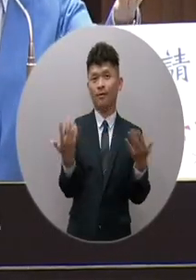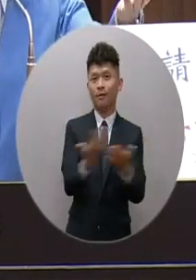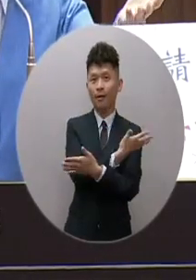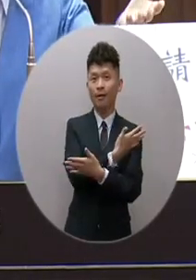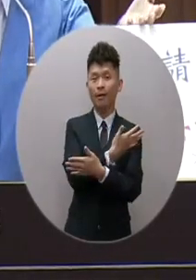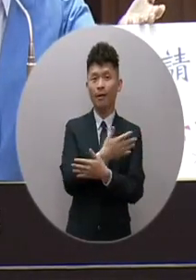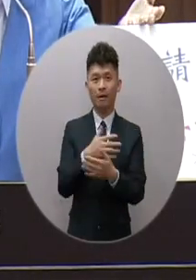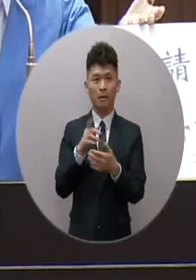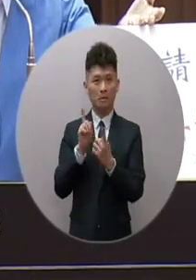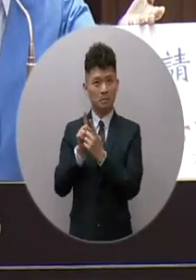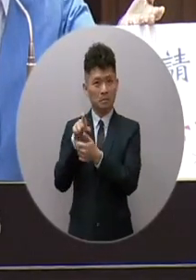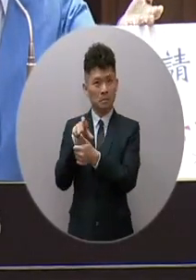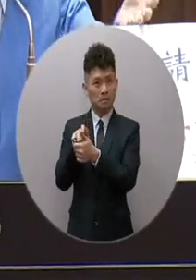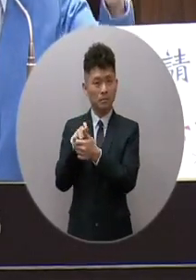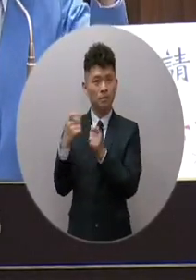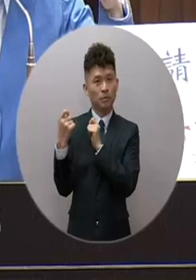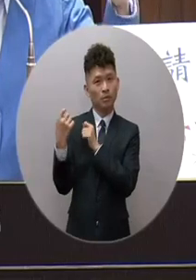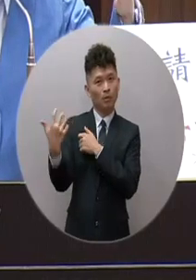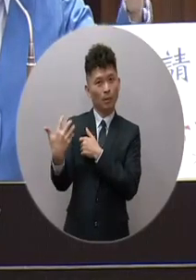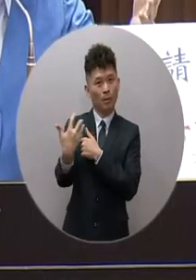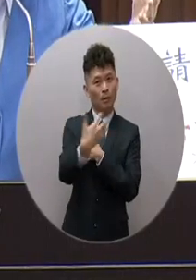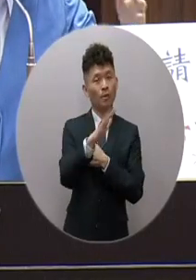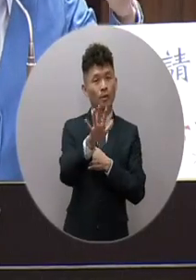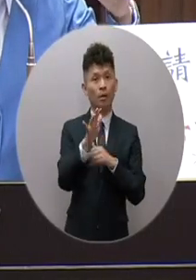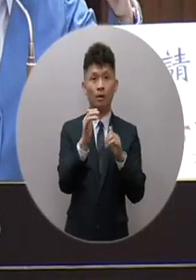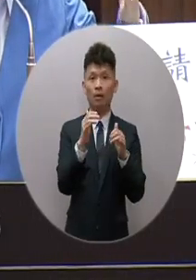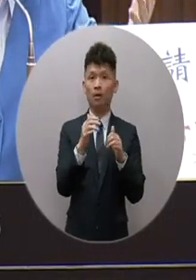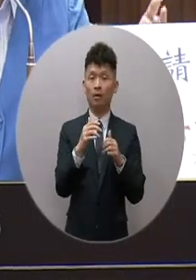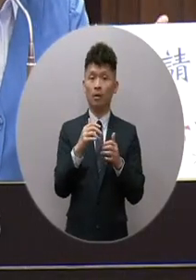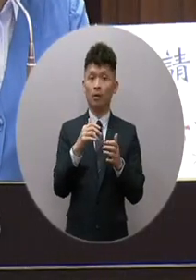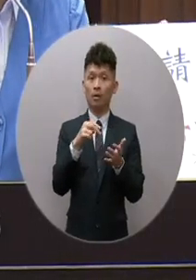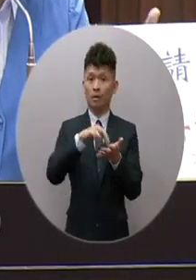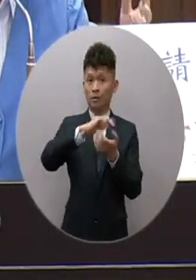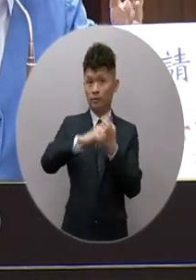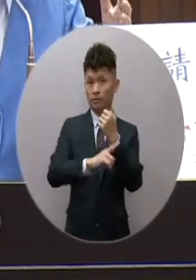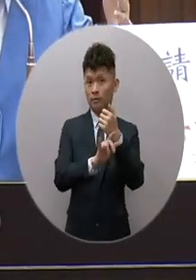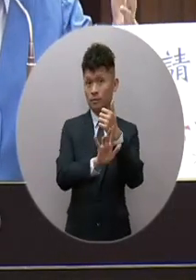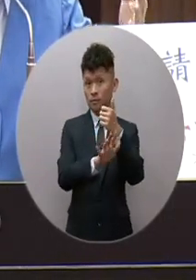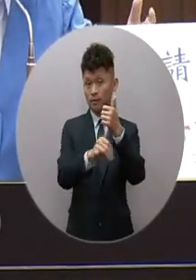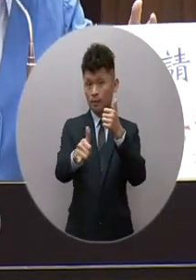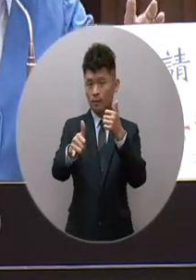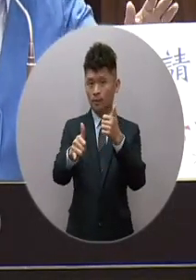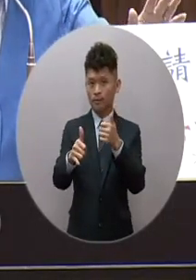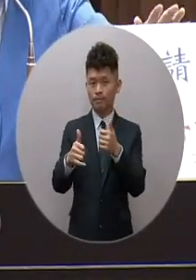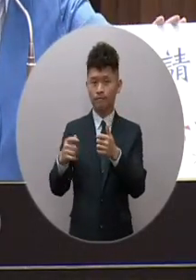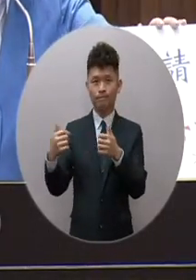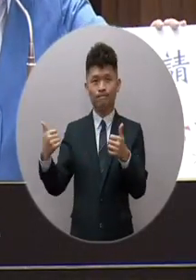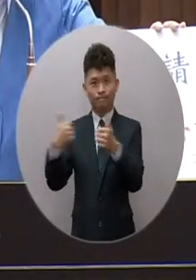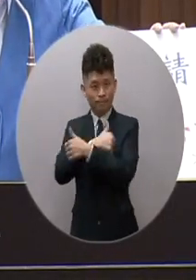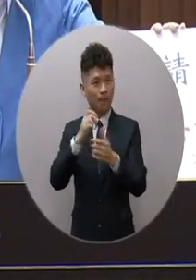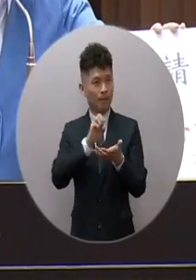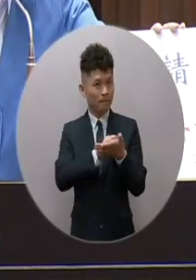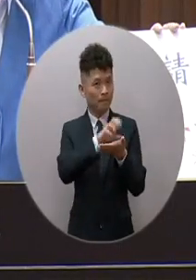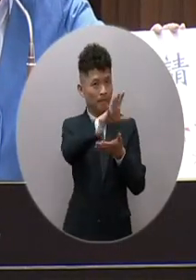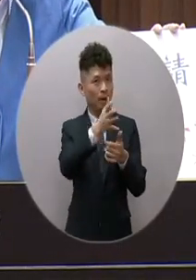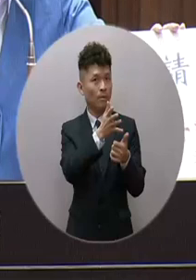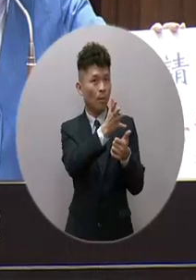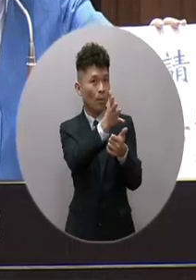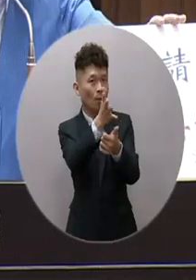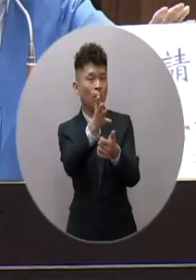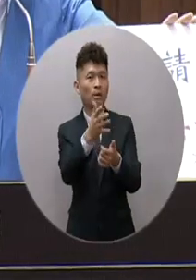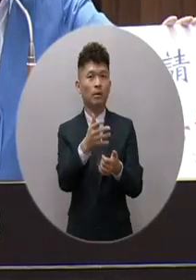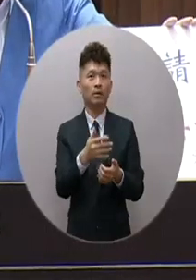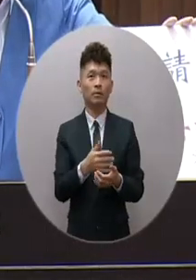题。还是这两天有人在问呢、啊、那民意代表反映人民的心声，为民喉舌。所以我想请教院